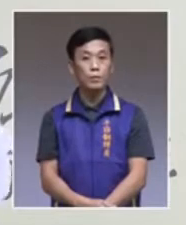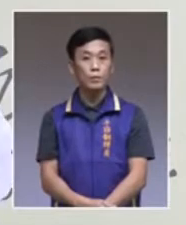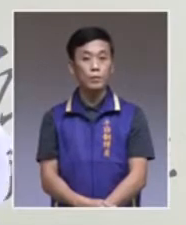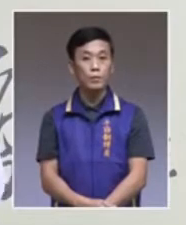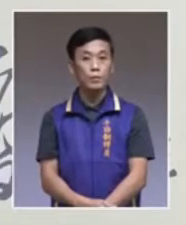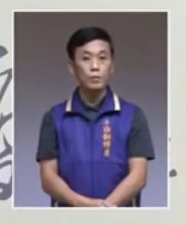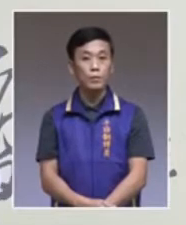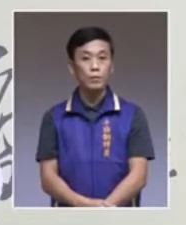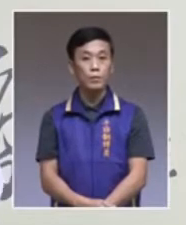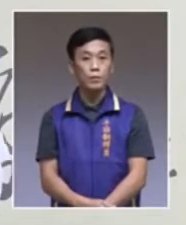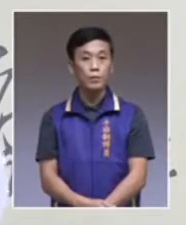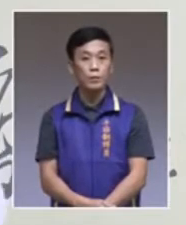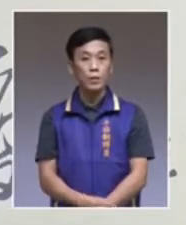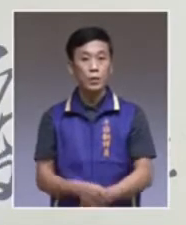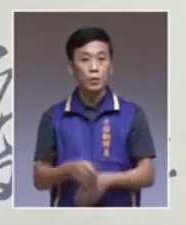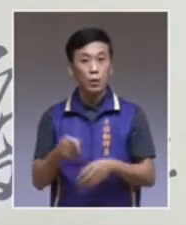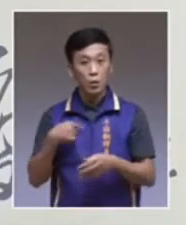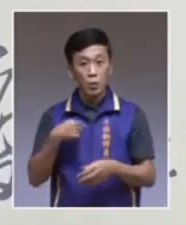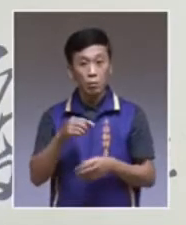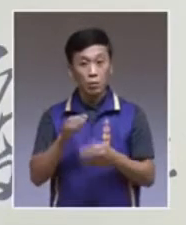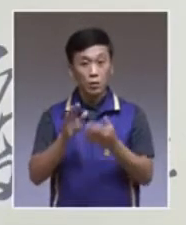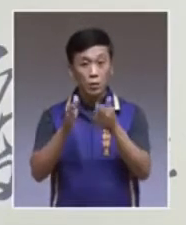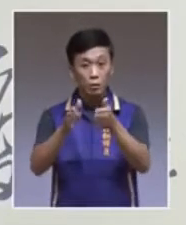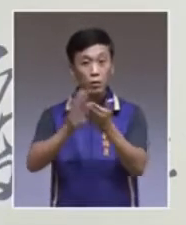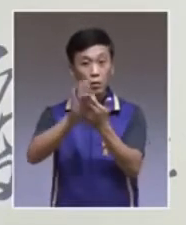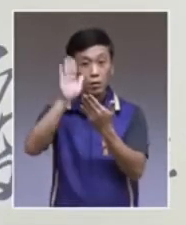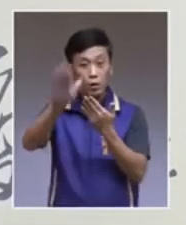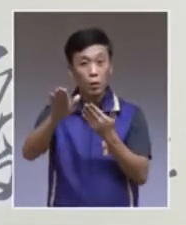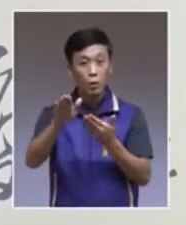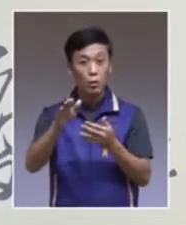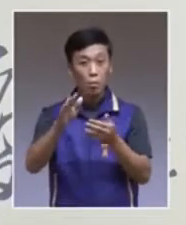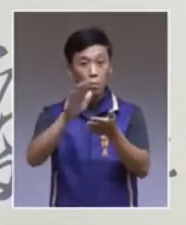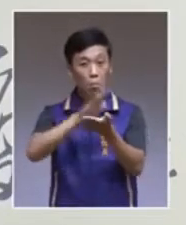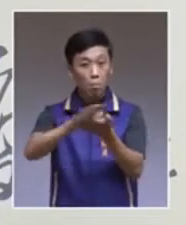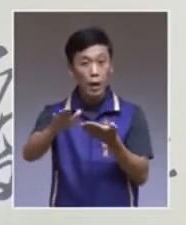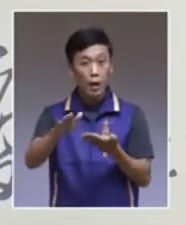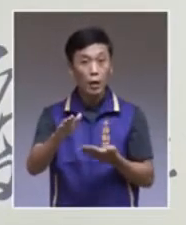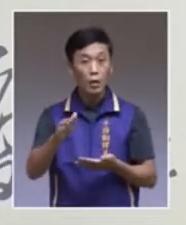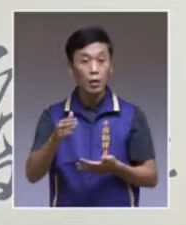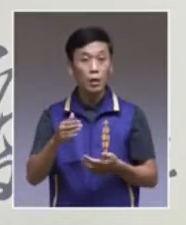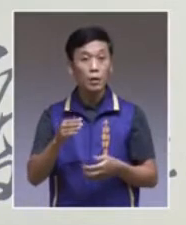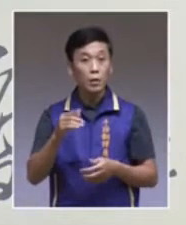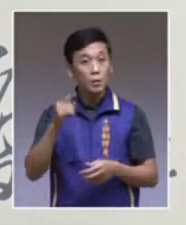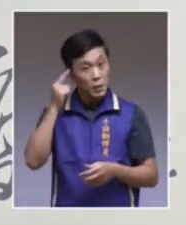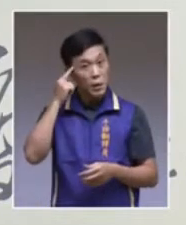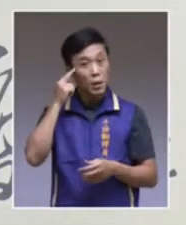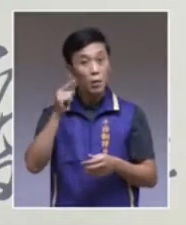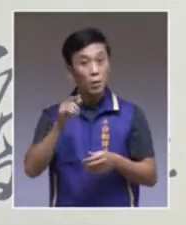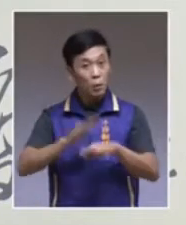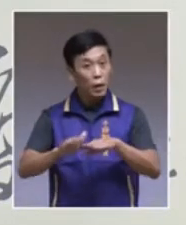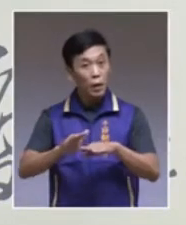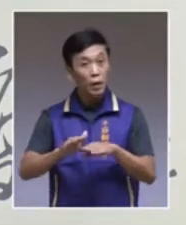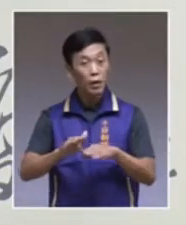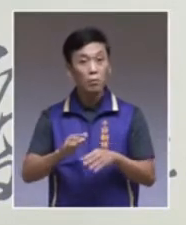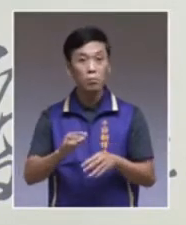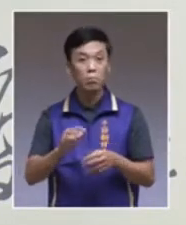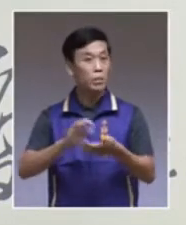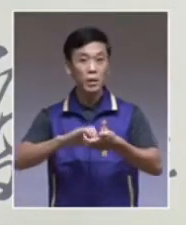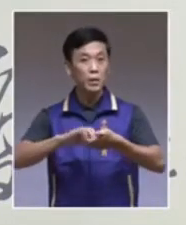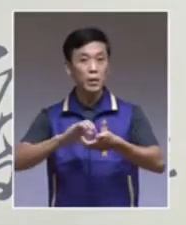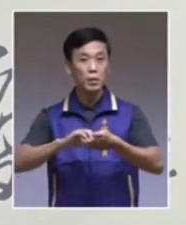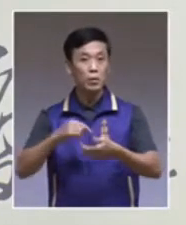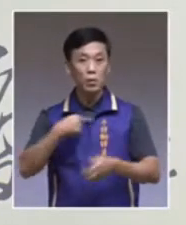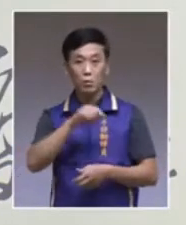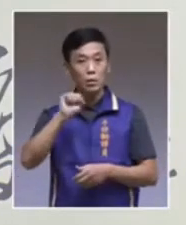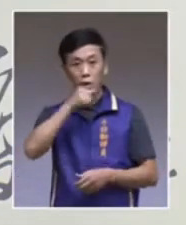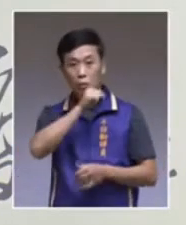所谓的乐观，这个是来自于我们对于国民彼此之间